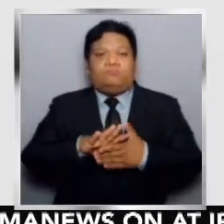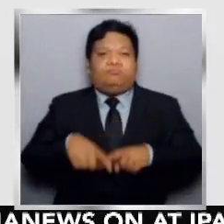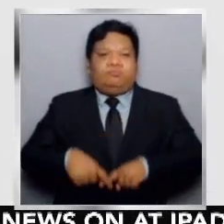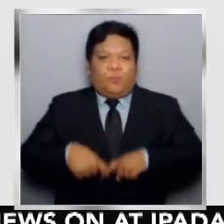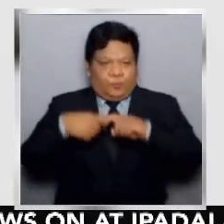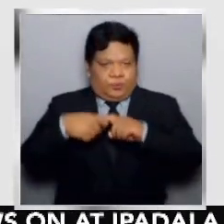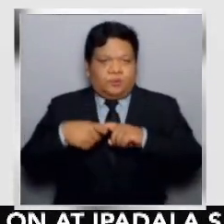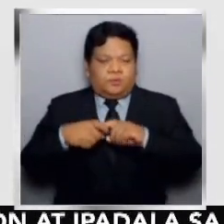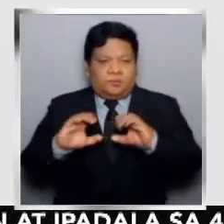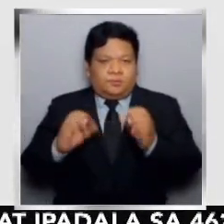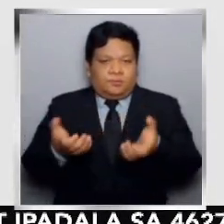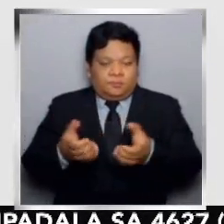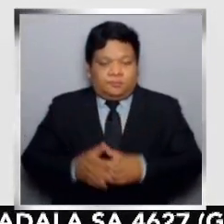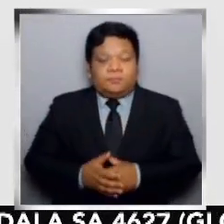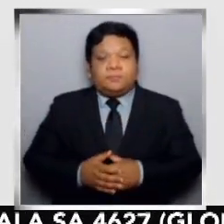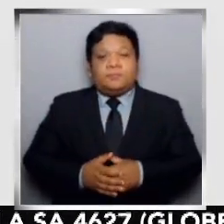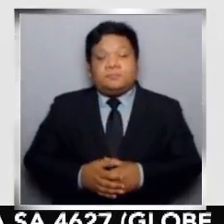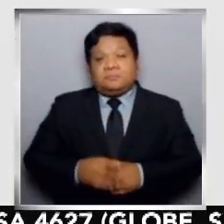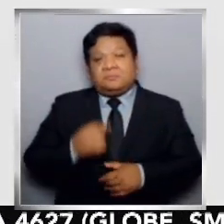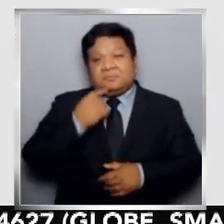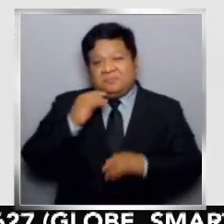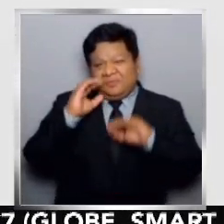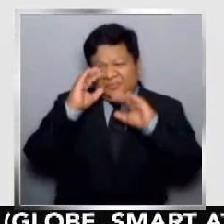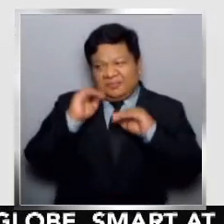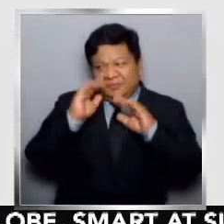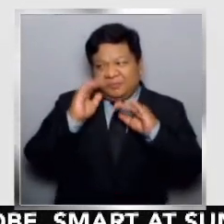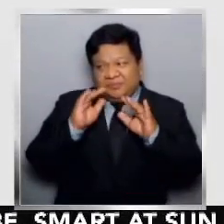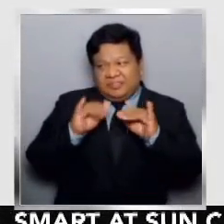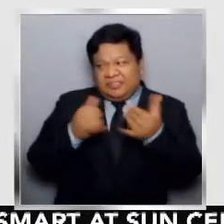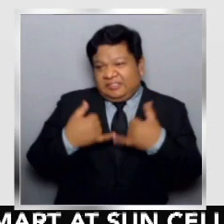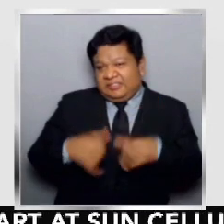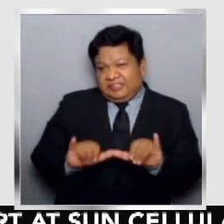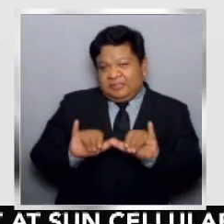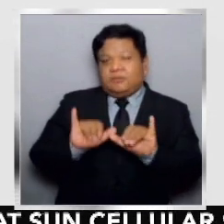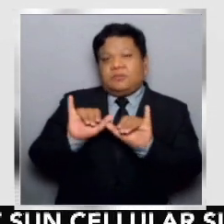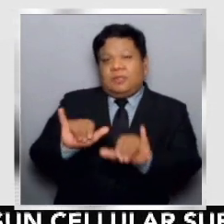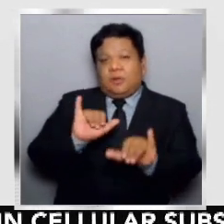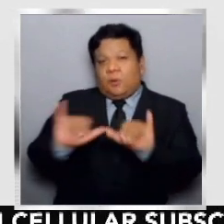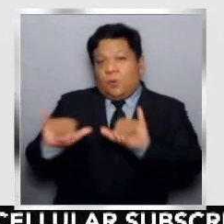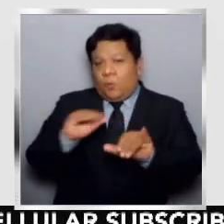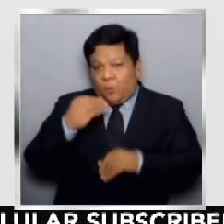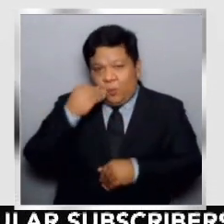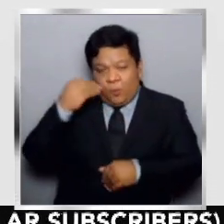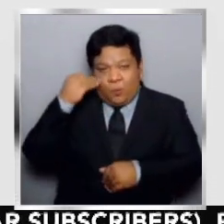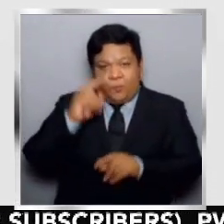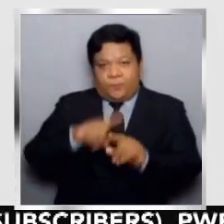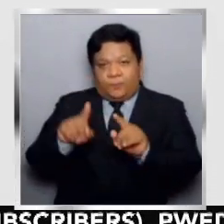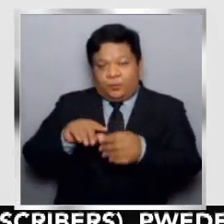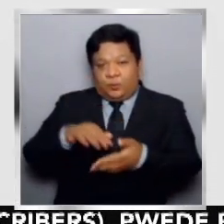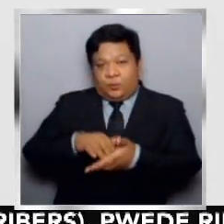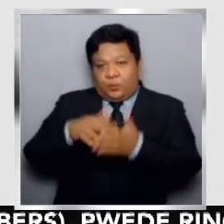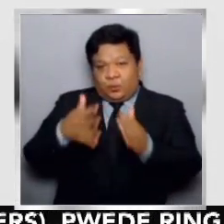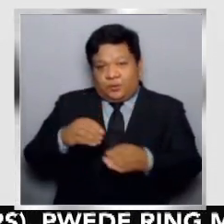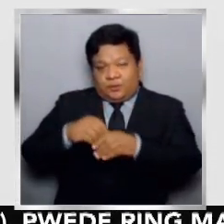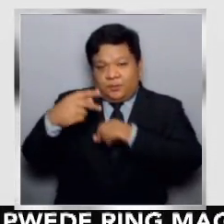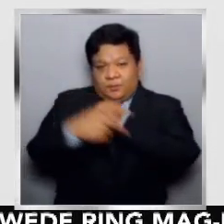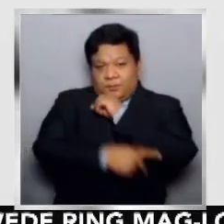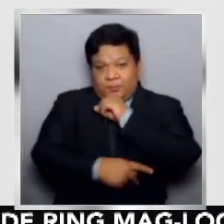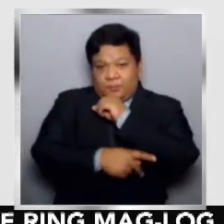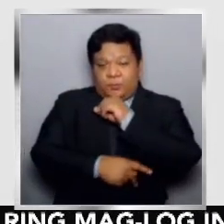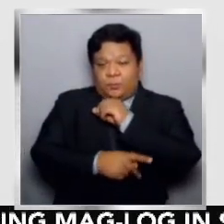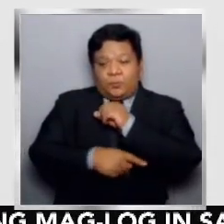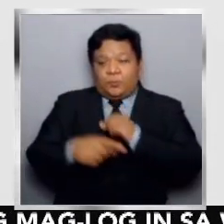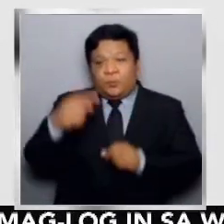Umali, inaasahan daw na mananatili sa kani-kanilang bahay ang mga estudyante sa probinsya para makaiwas